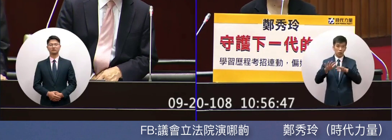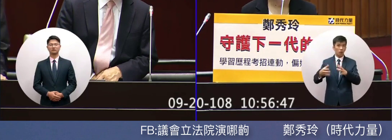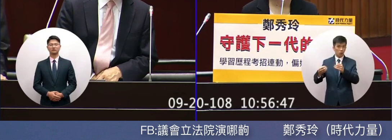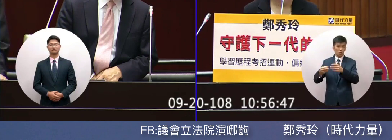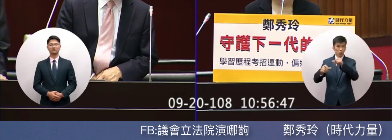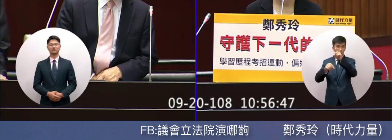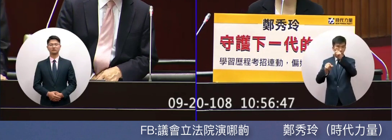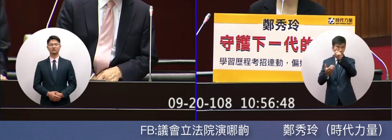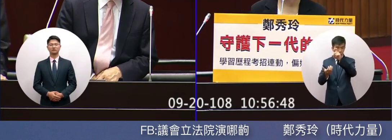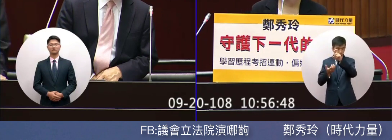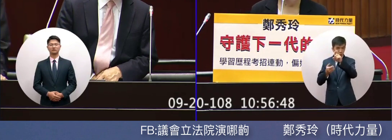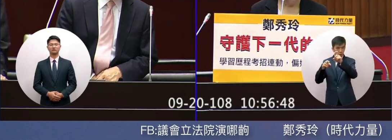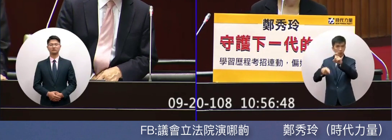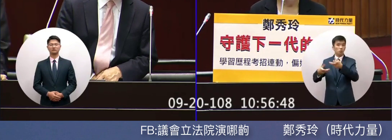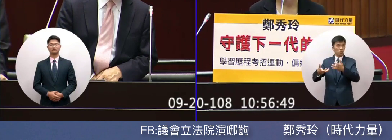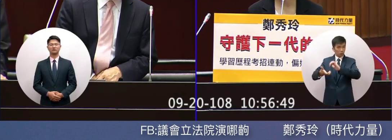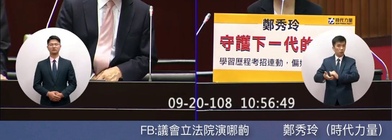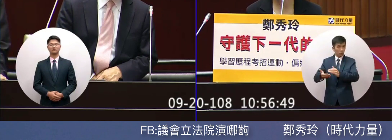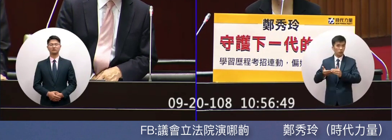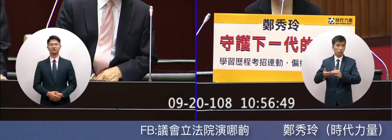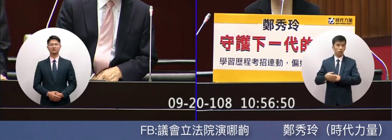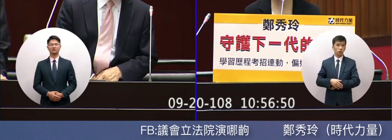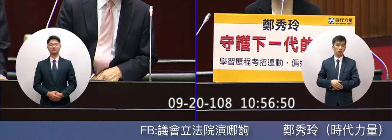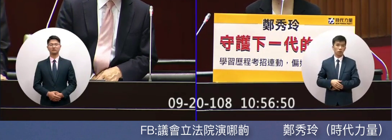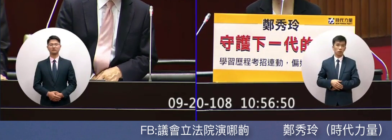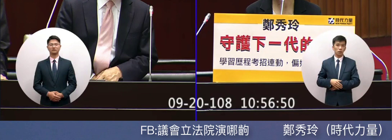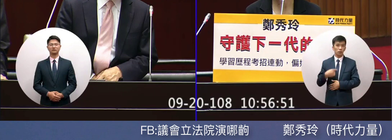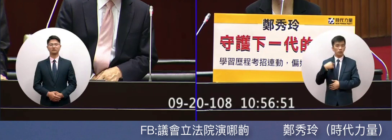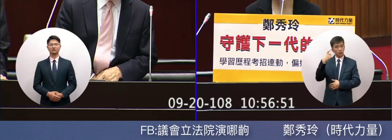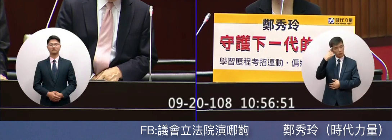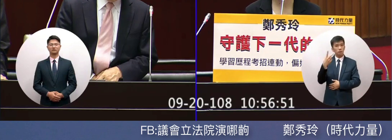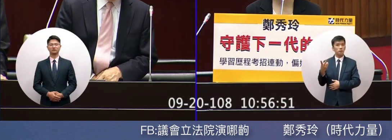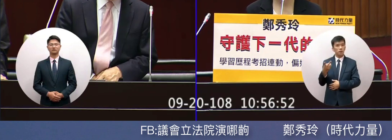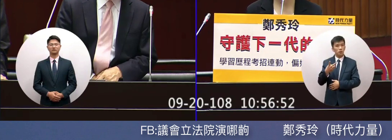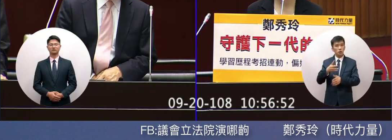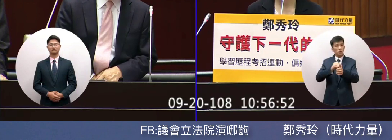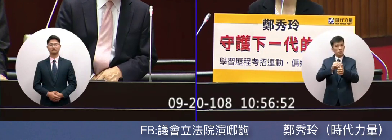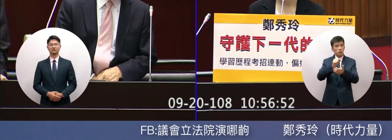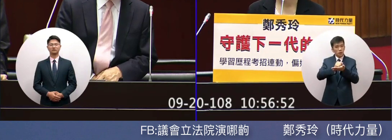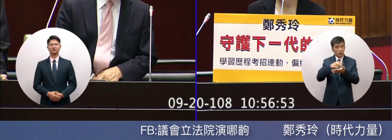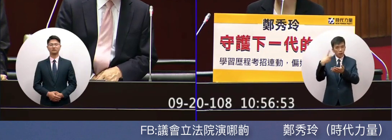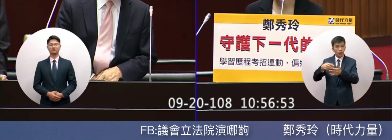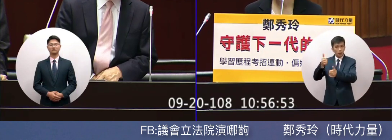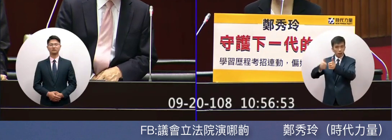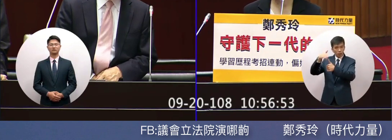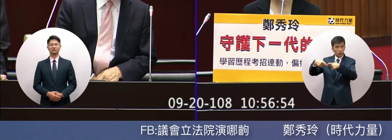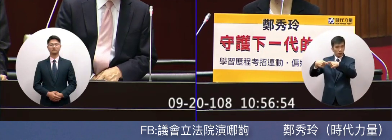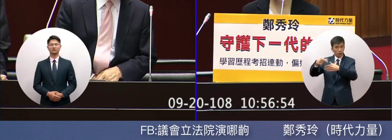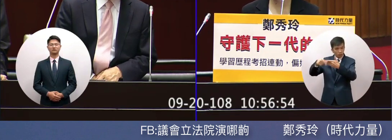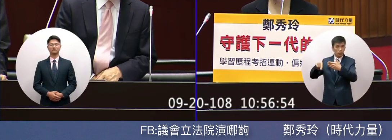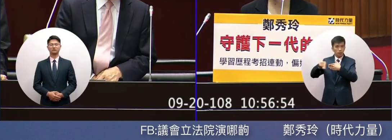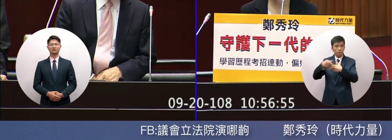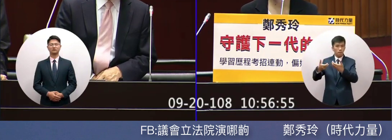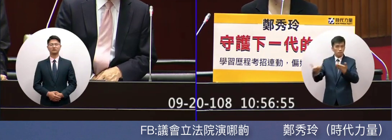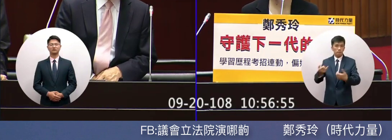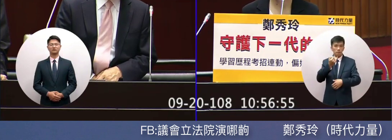这个学习历程跟考招要联动，我是希望脱钩，好不好？所以我们希望院长还有这个所